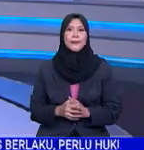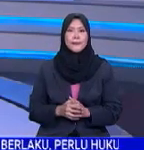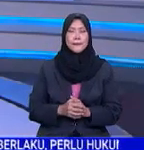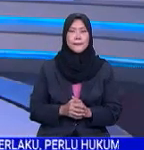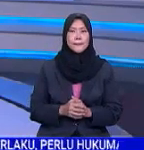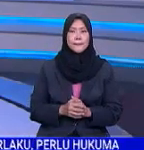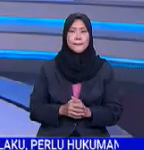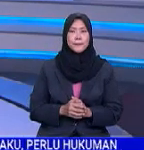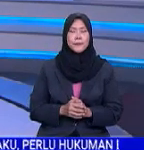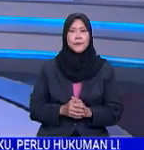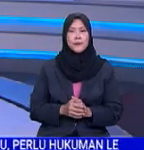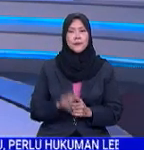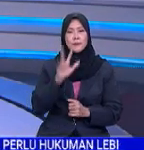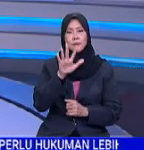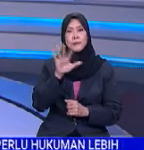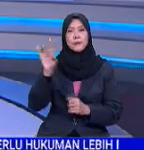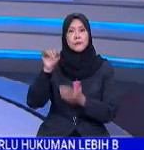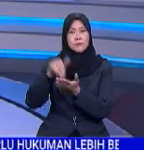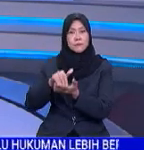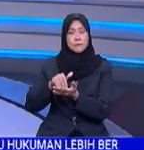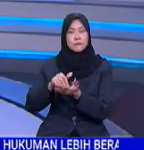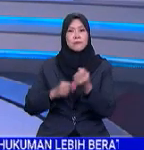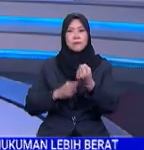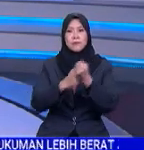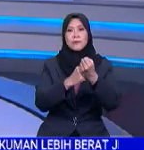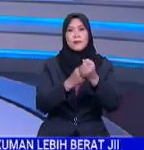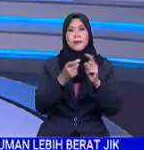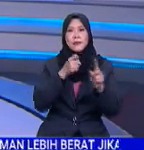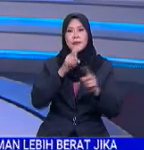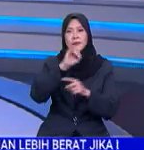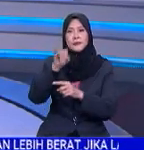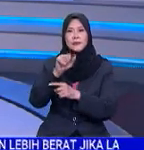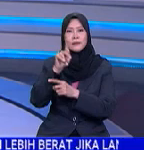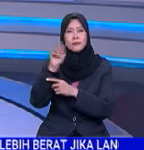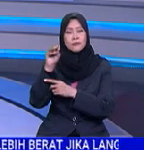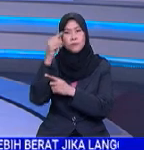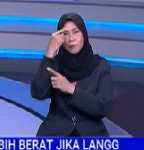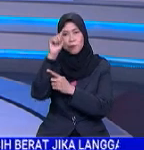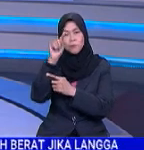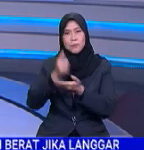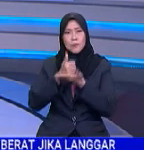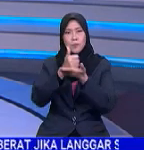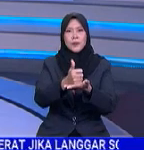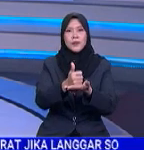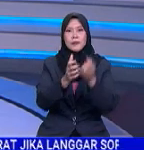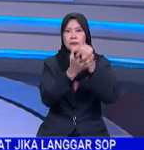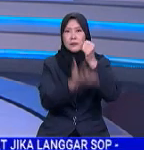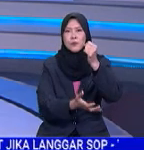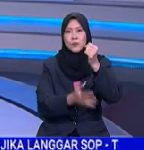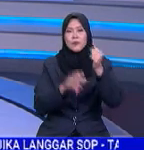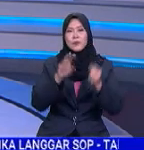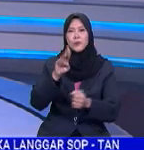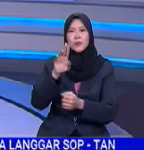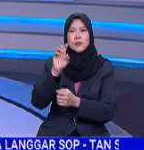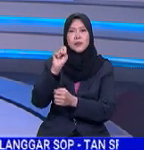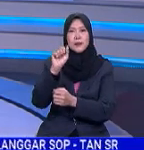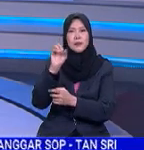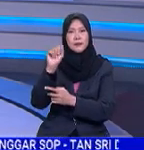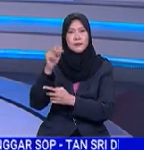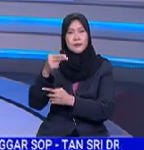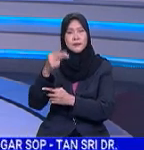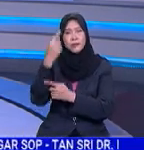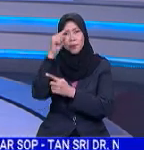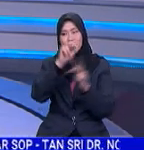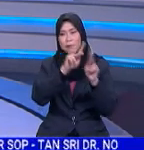Sebanyak RM38,500 telah disumbangkan Jabatan Kemajuan Islam Malaysia melalui bantuan tabung musaadah untuk 5 buah kampung